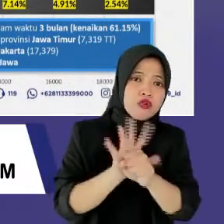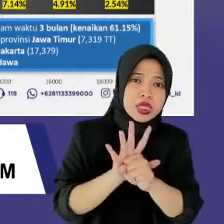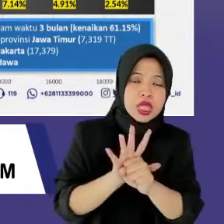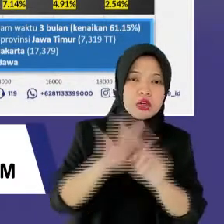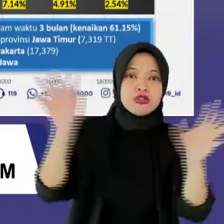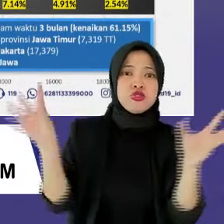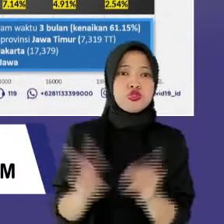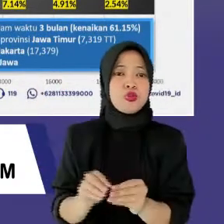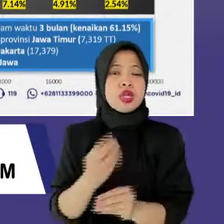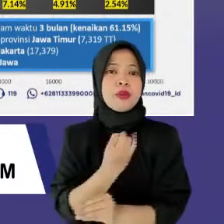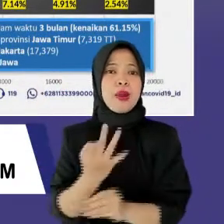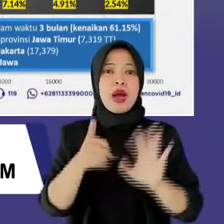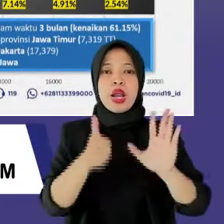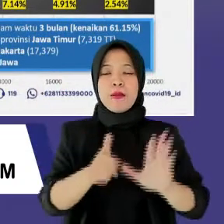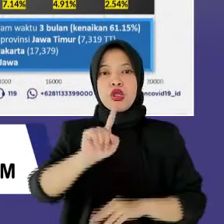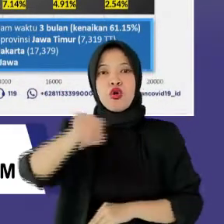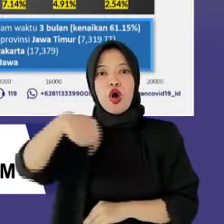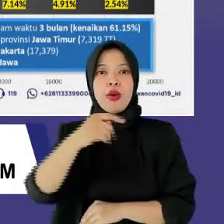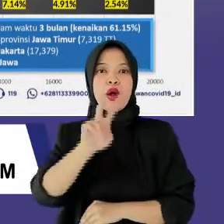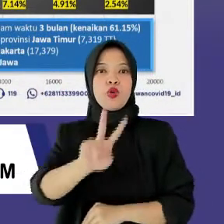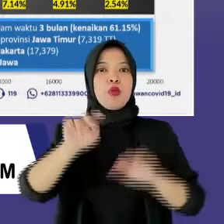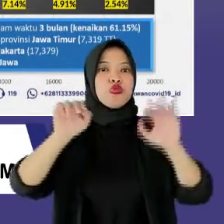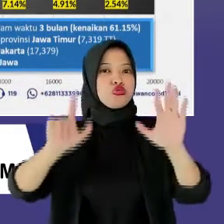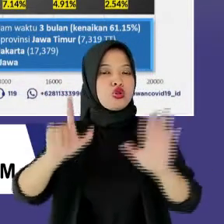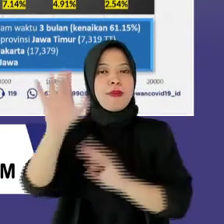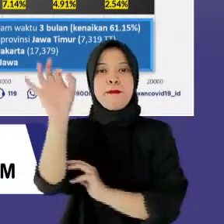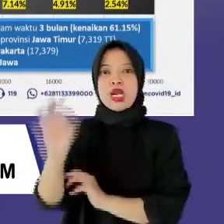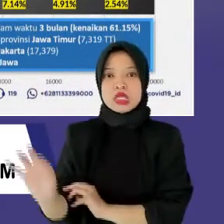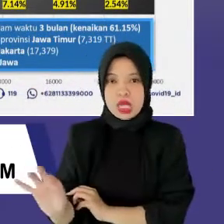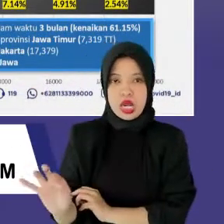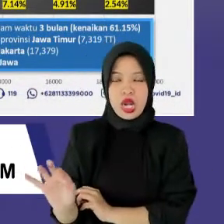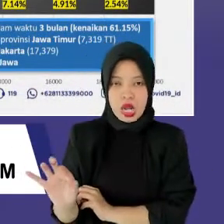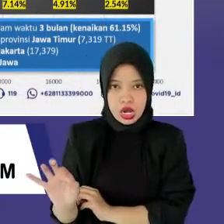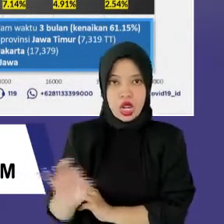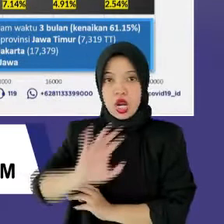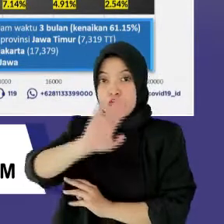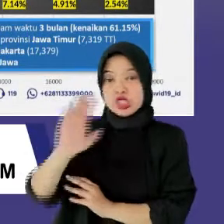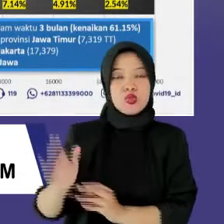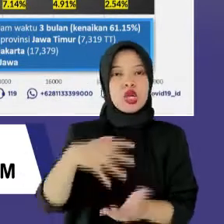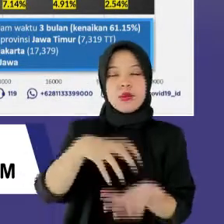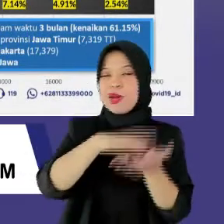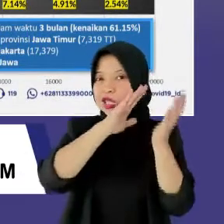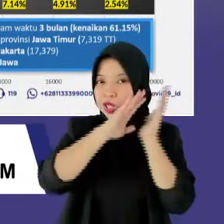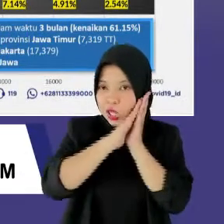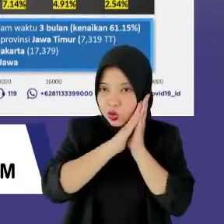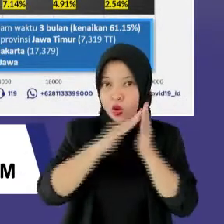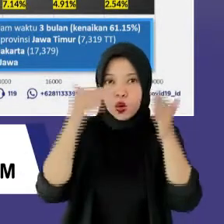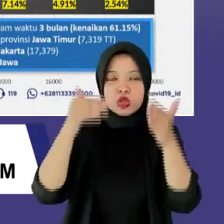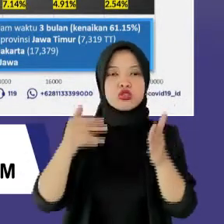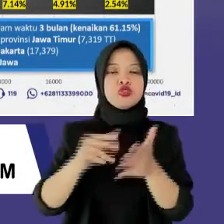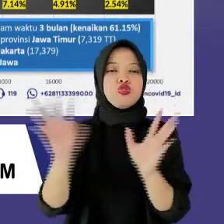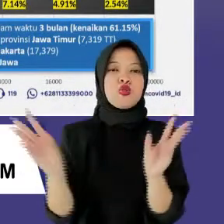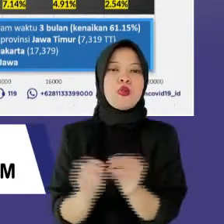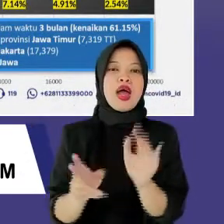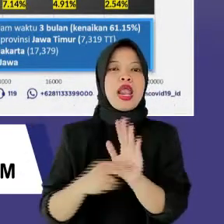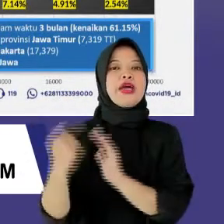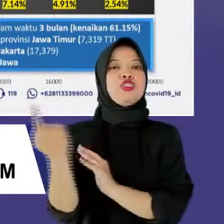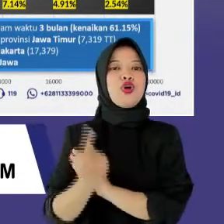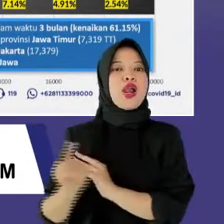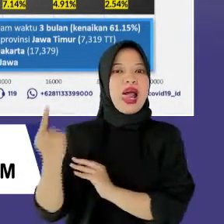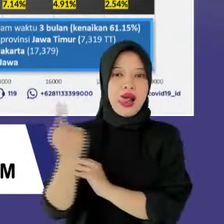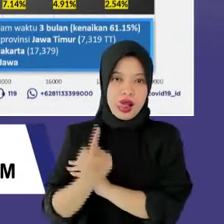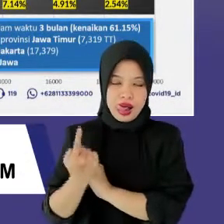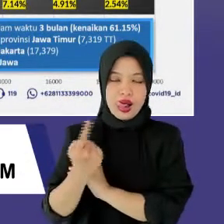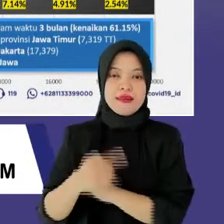kurang lebih kontribusinya 61,27% dari total keseluruhan tempat tidur isolasi yang ada di nasional. Kalau